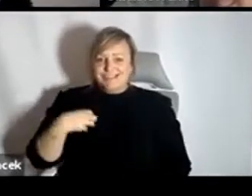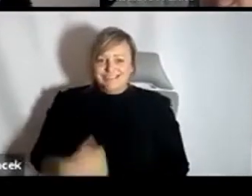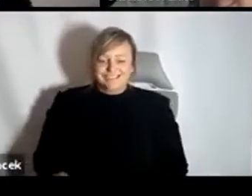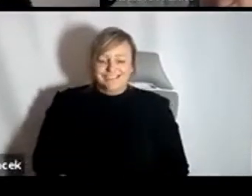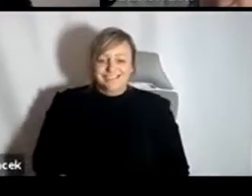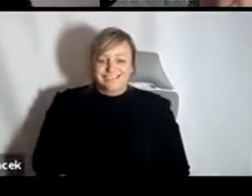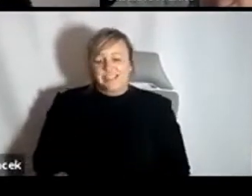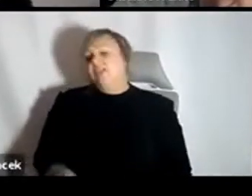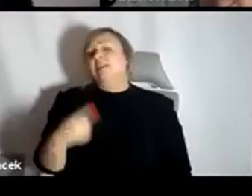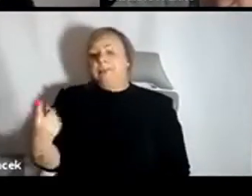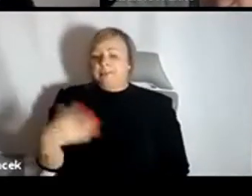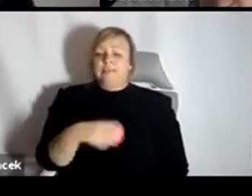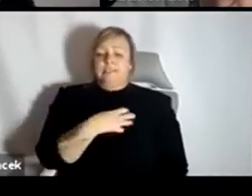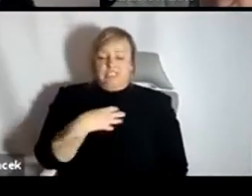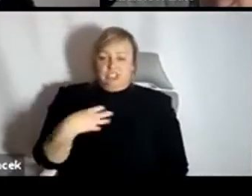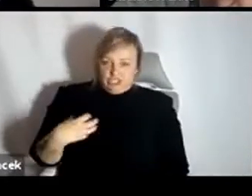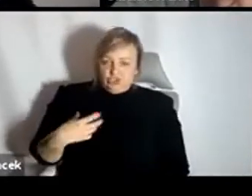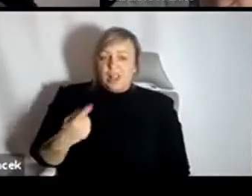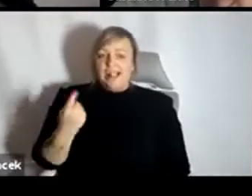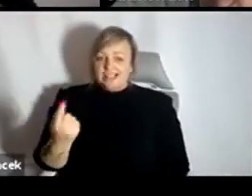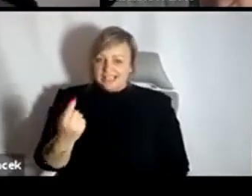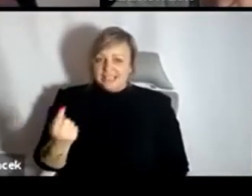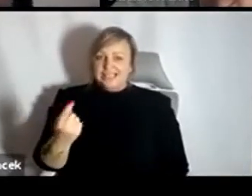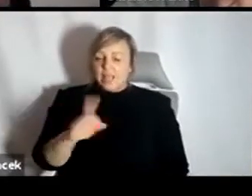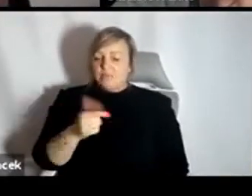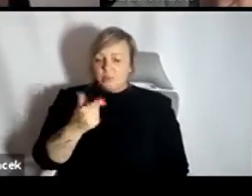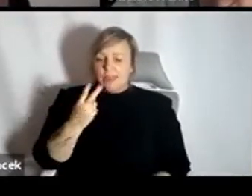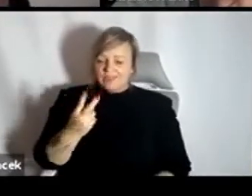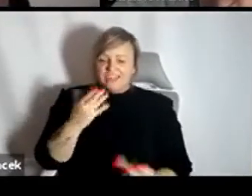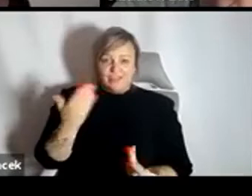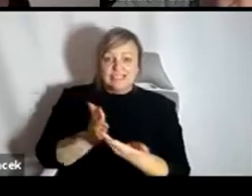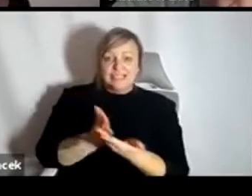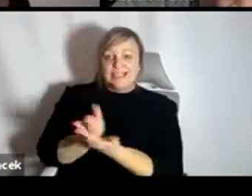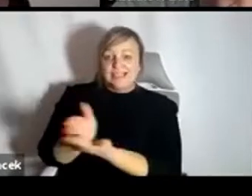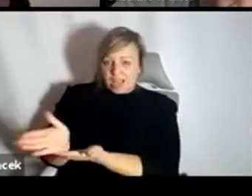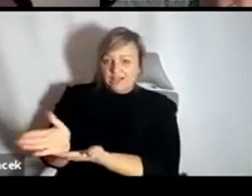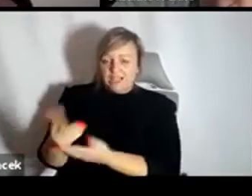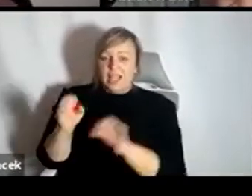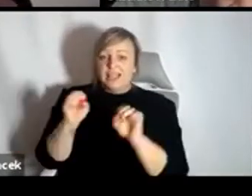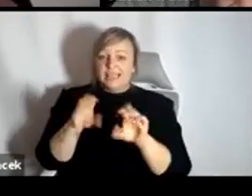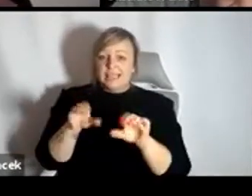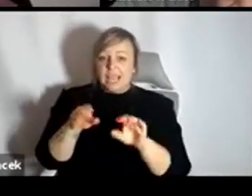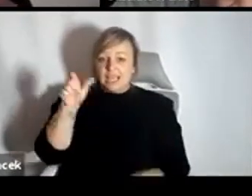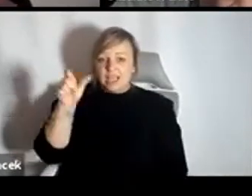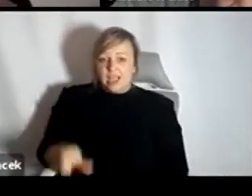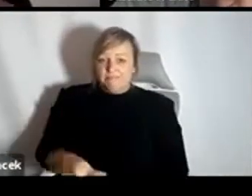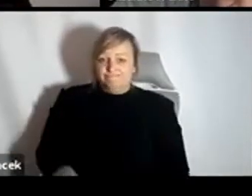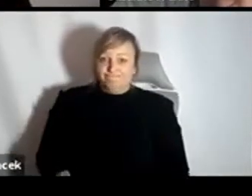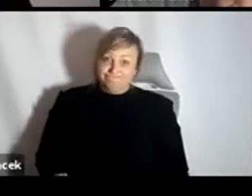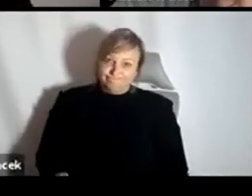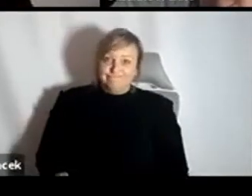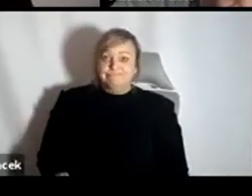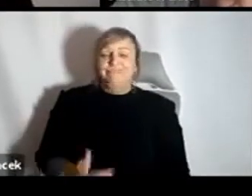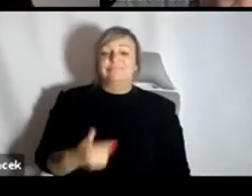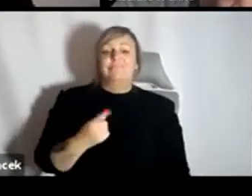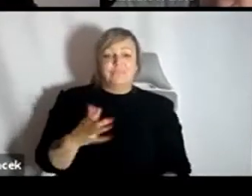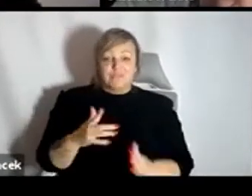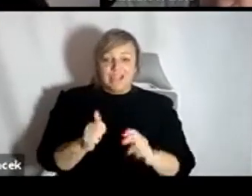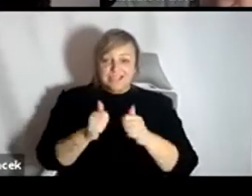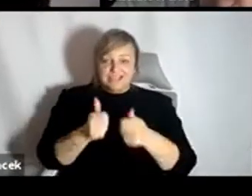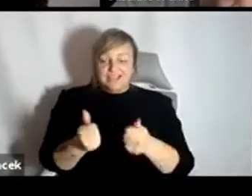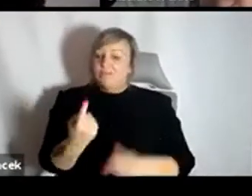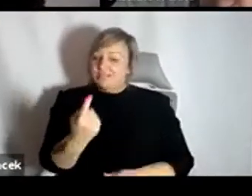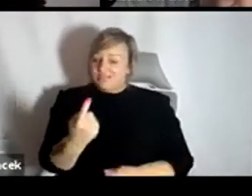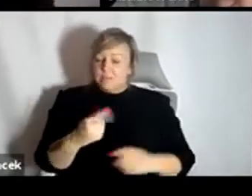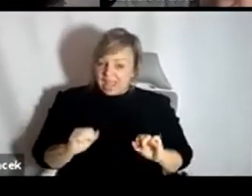gewiss zunächst einmal Nachhaltigkeit auf der Trainerposition praktiziert werden. Das könnte ja schon helfen. Du bist also aktiver Schalke-Fan und